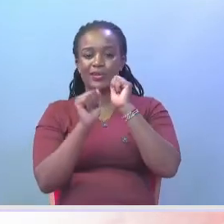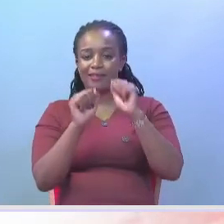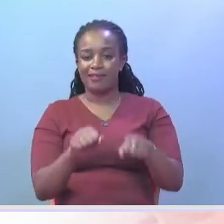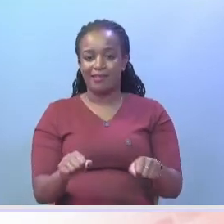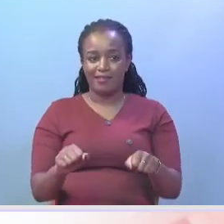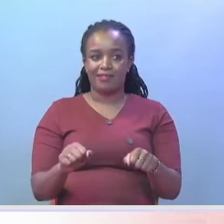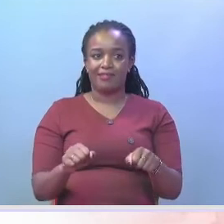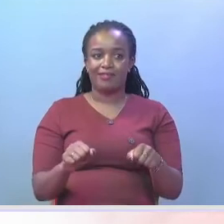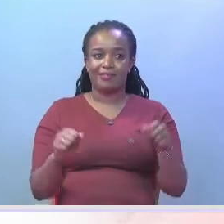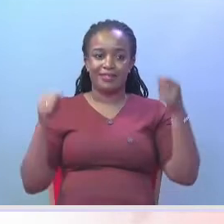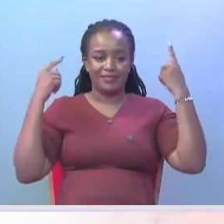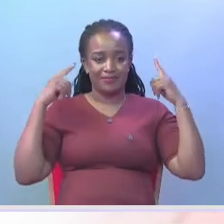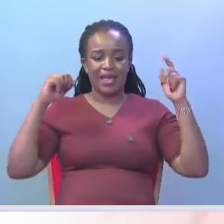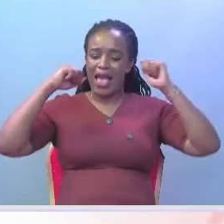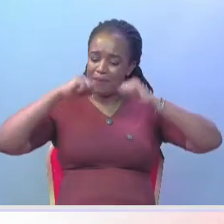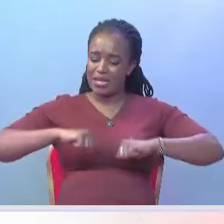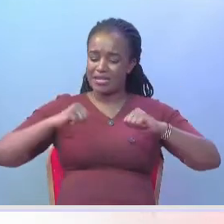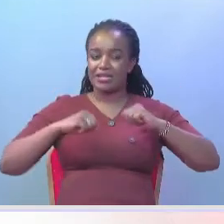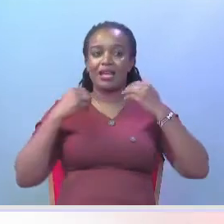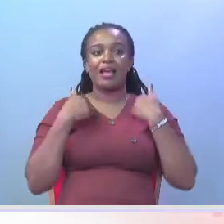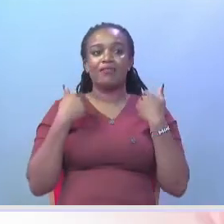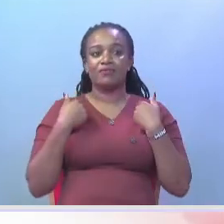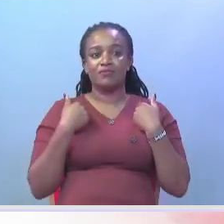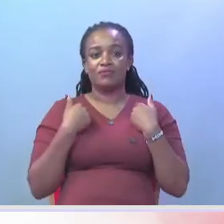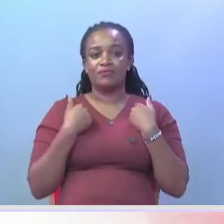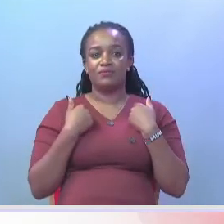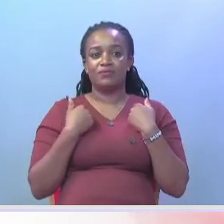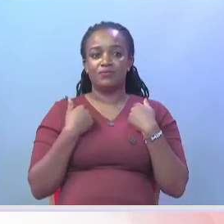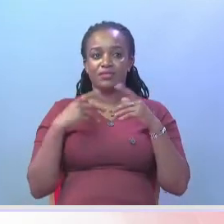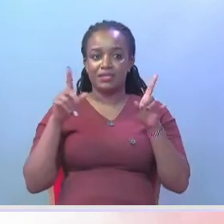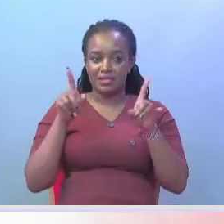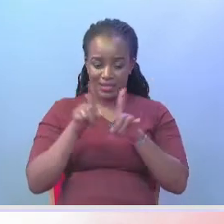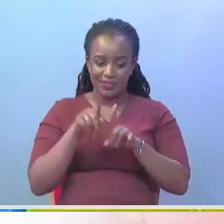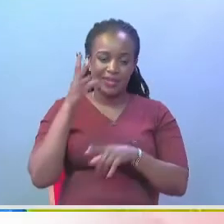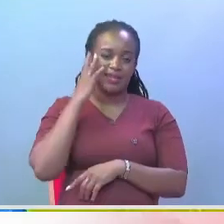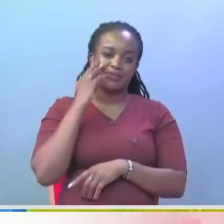tuna ability yenyewe, uwezo, na